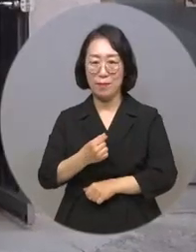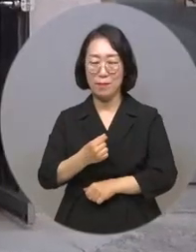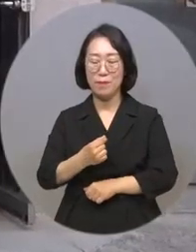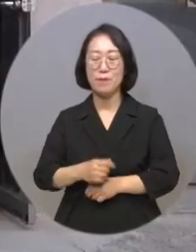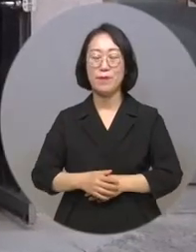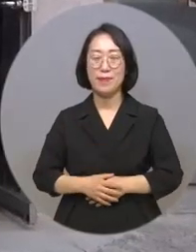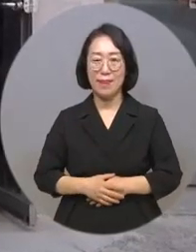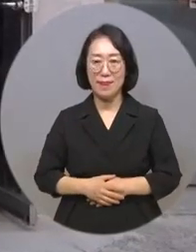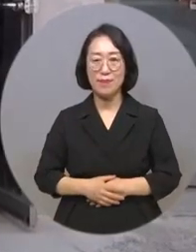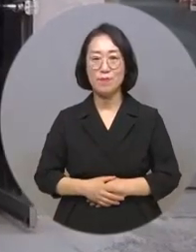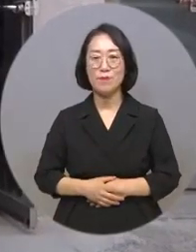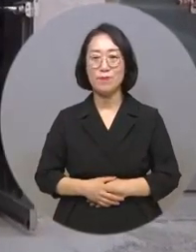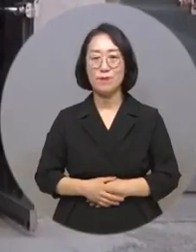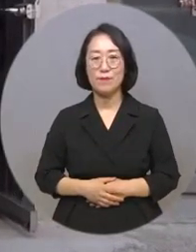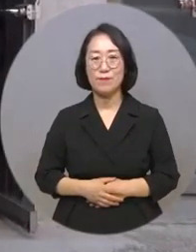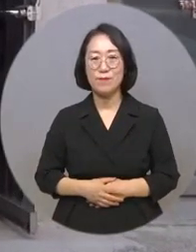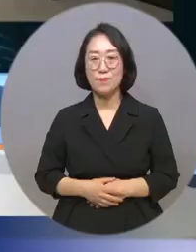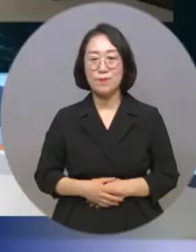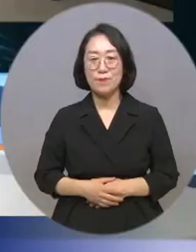복지TV 뉴스 김민규입니다.